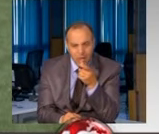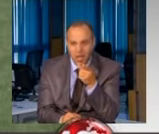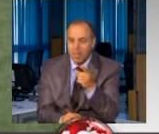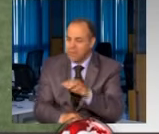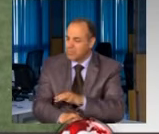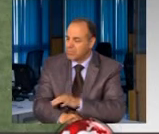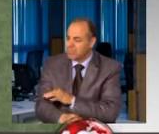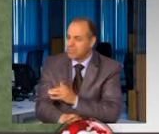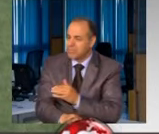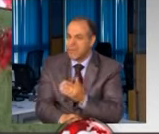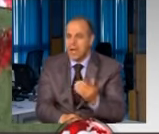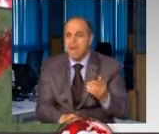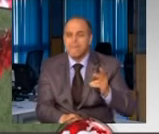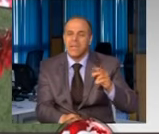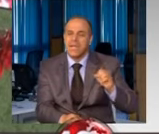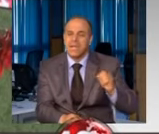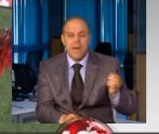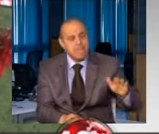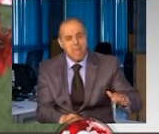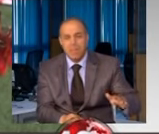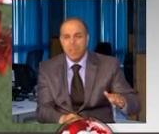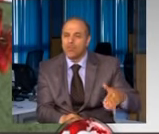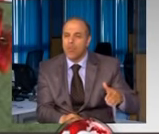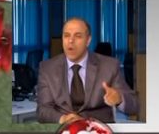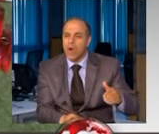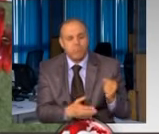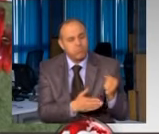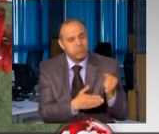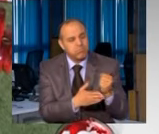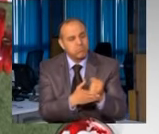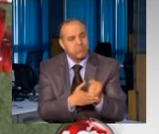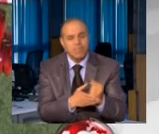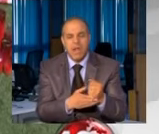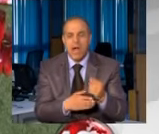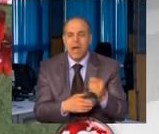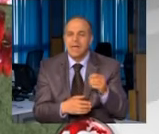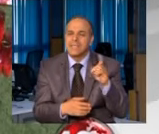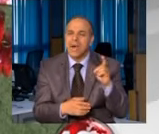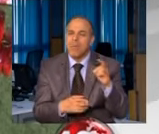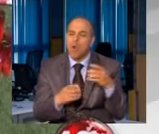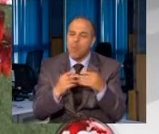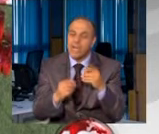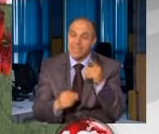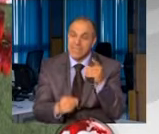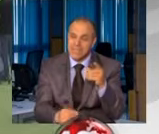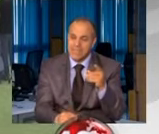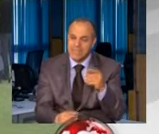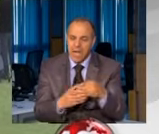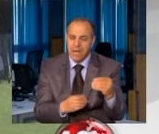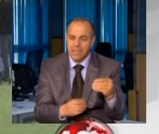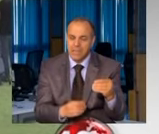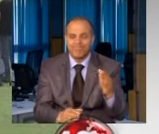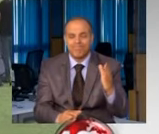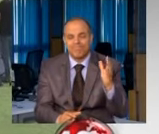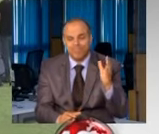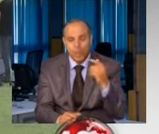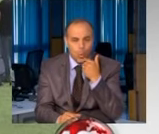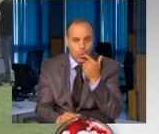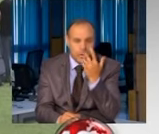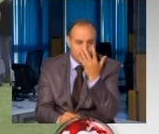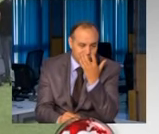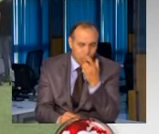نشعر به لوفاة باتريك إيكانغ. كما وضع مشجعو فريق دينامو بوخارست لافتة كبيرة خارج بوابات النادي تعبيرا